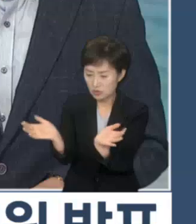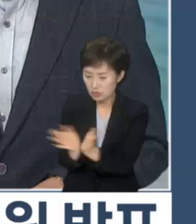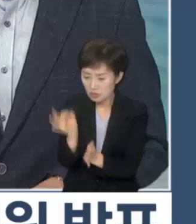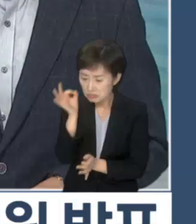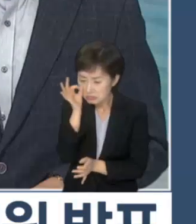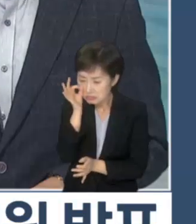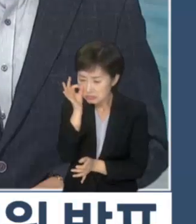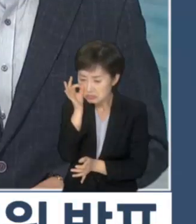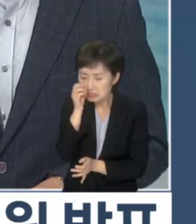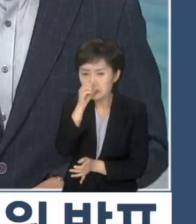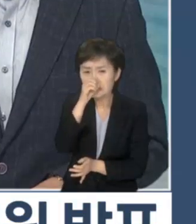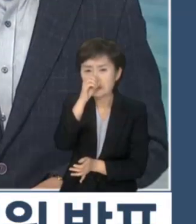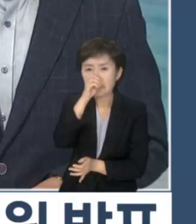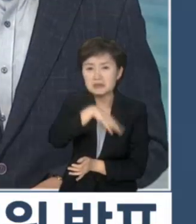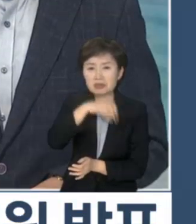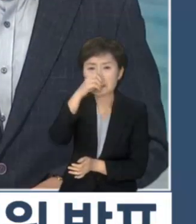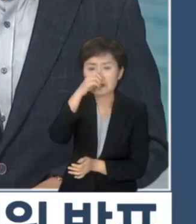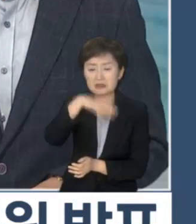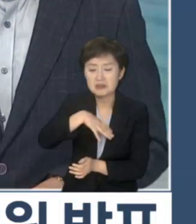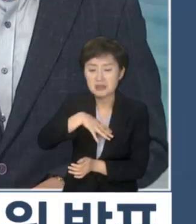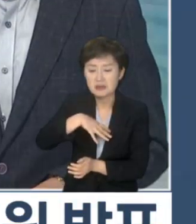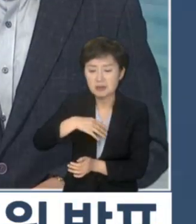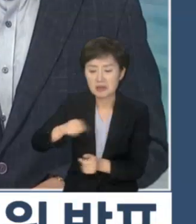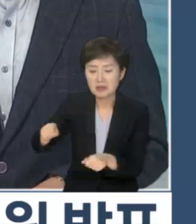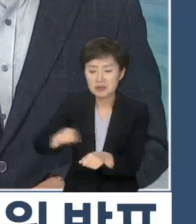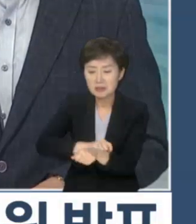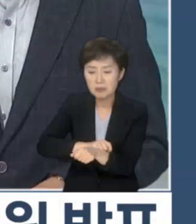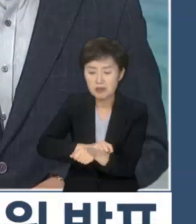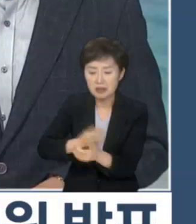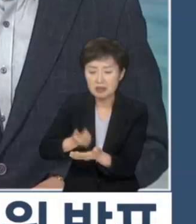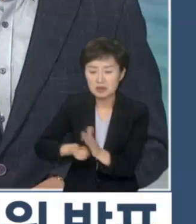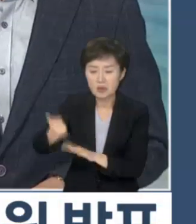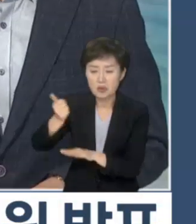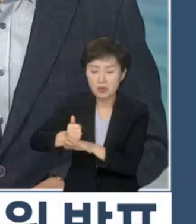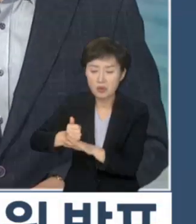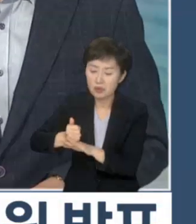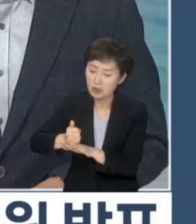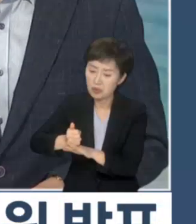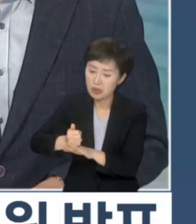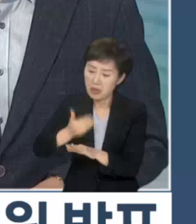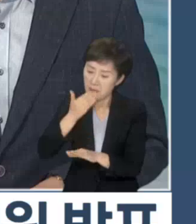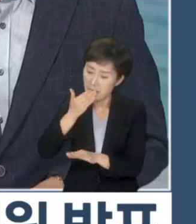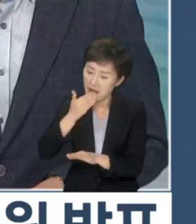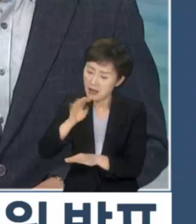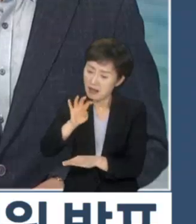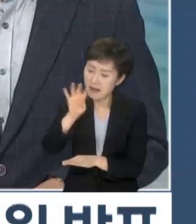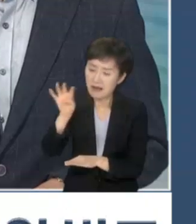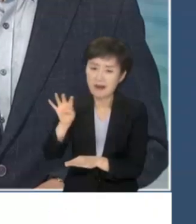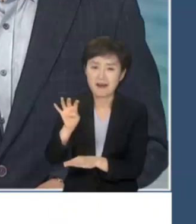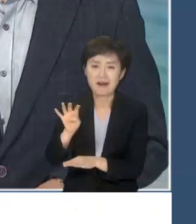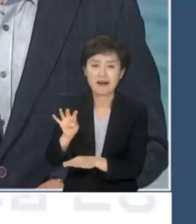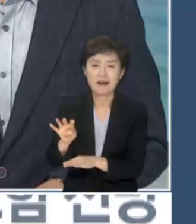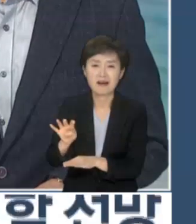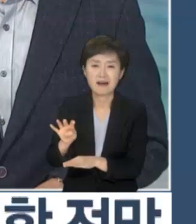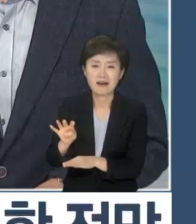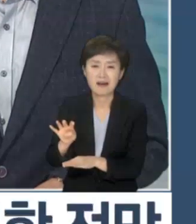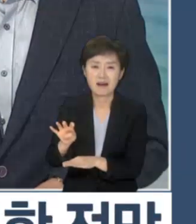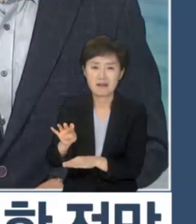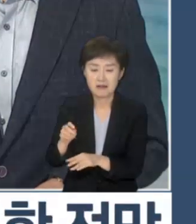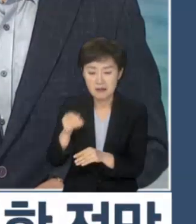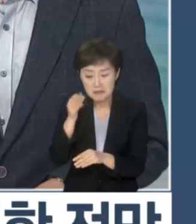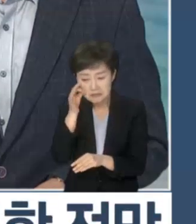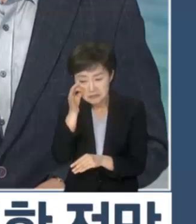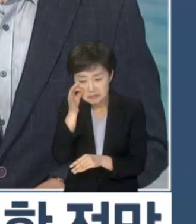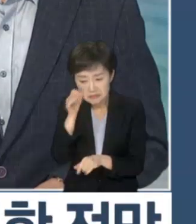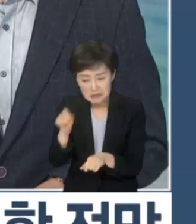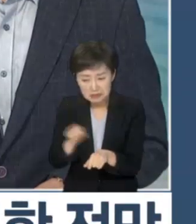내용 없이 그저 잠잠하게 원만히 구성되어서 원만히 활동을 끝내기를, 그러면서 실제 내용은 없는, 뭐